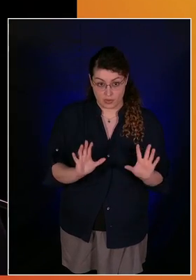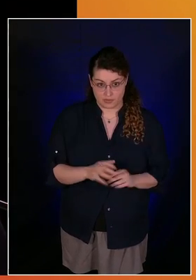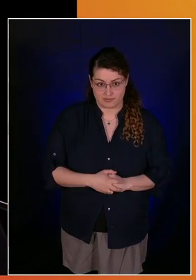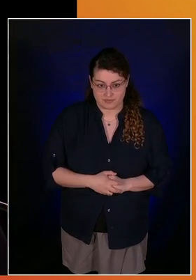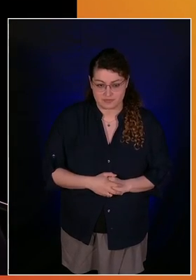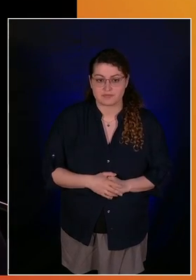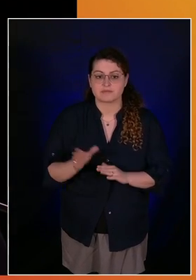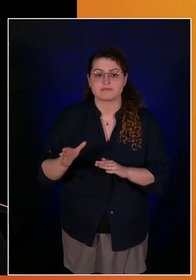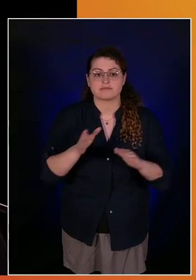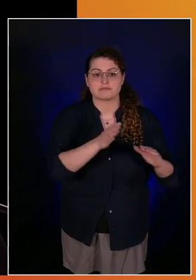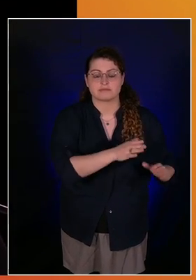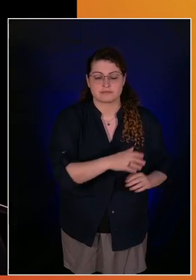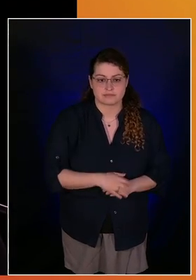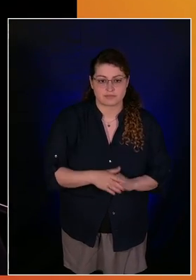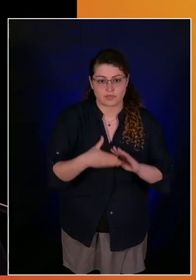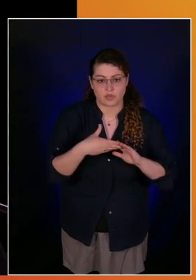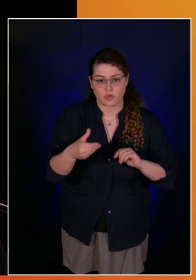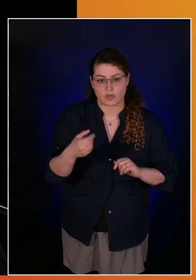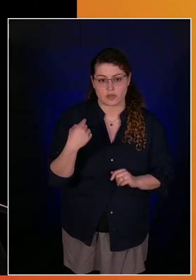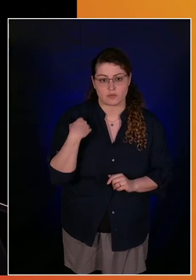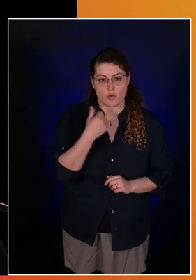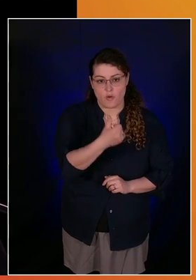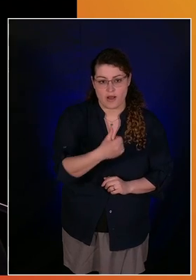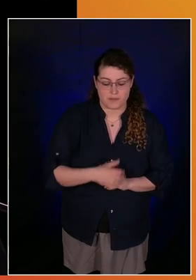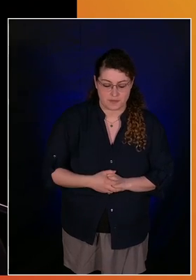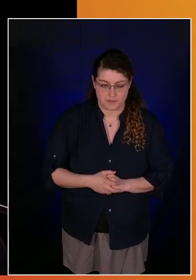vais passer la parole au micro